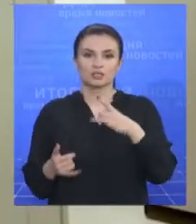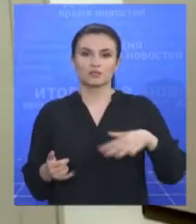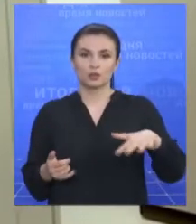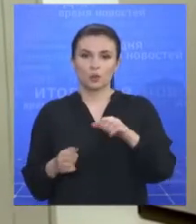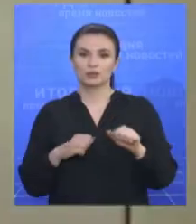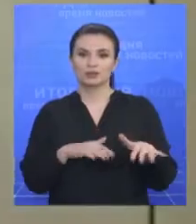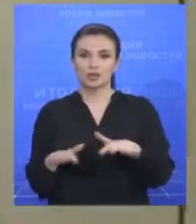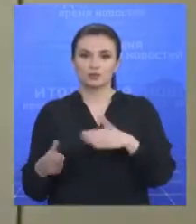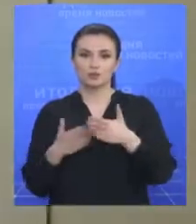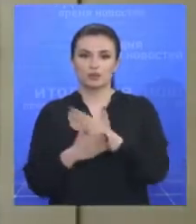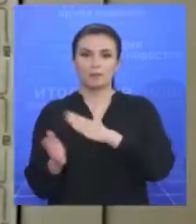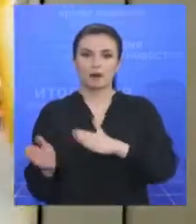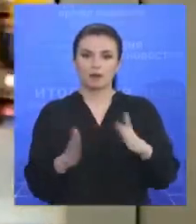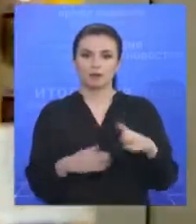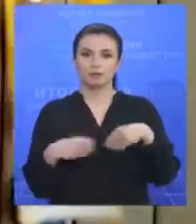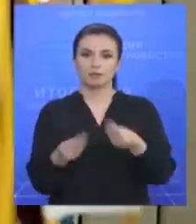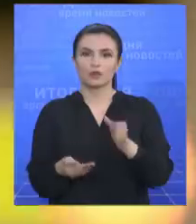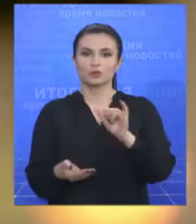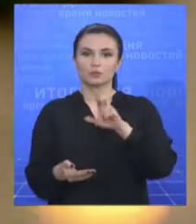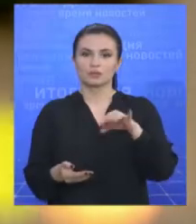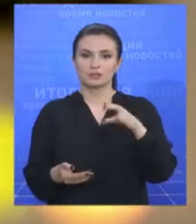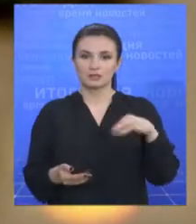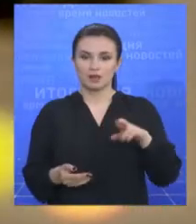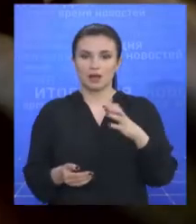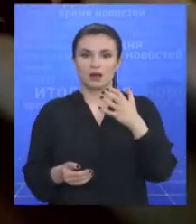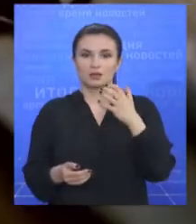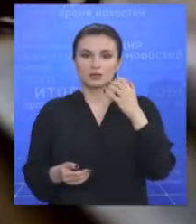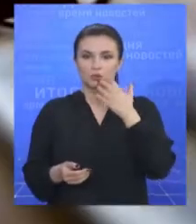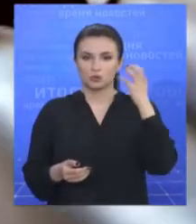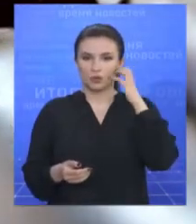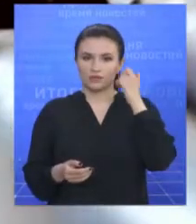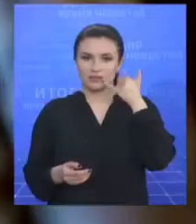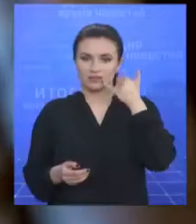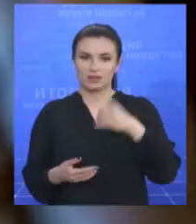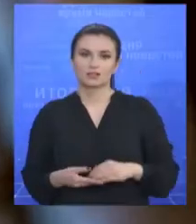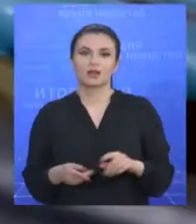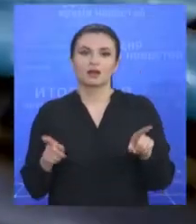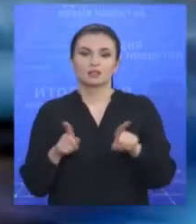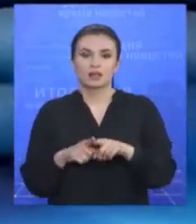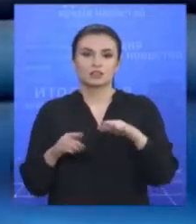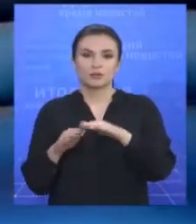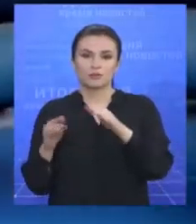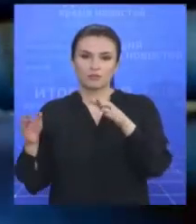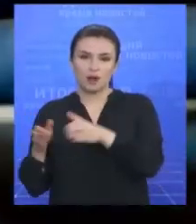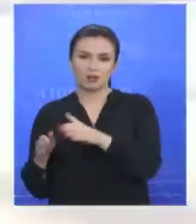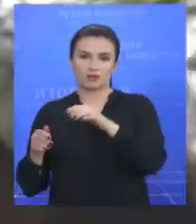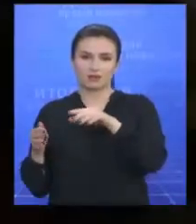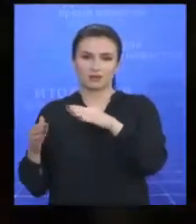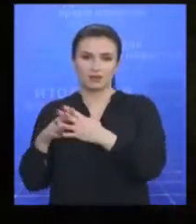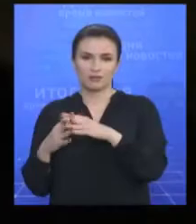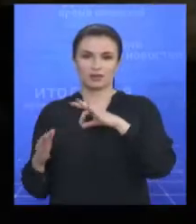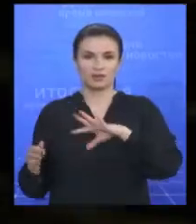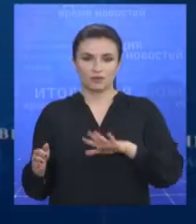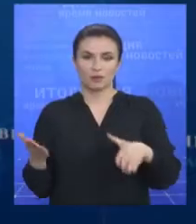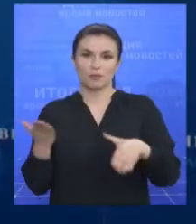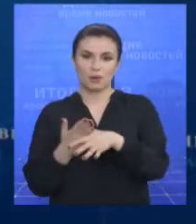в регионе действует новый порядок предоставления субсидий операторам сотовой связи. Строительство сетей в маленьких деревнях им невыгодно, поэтому деньгами